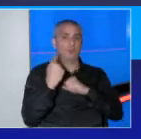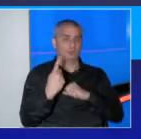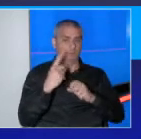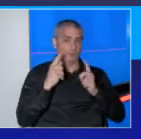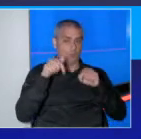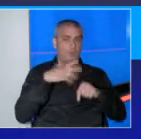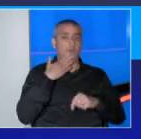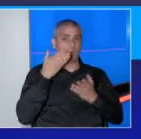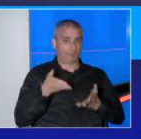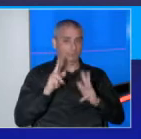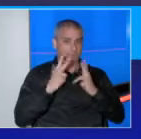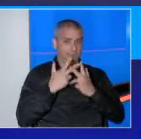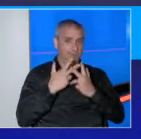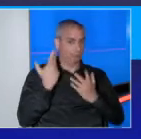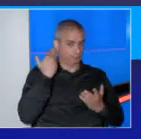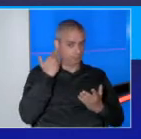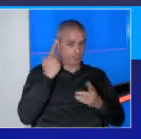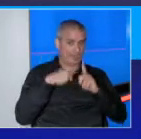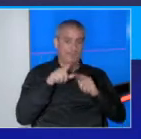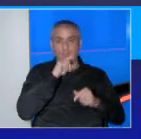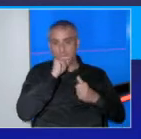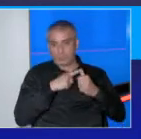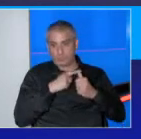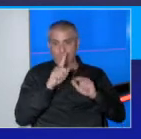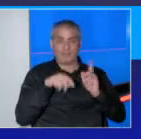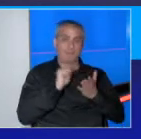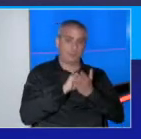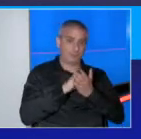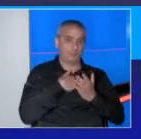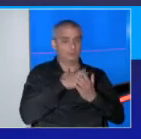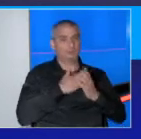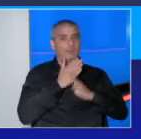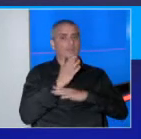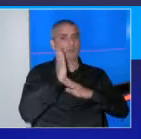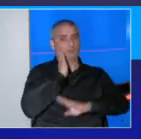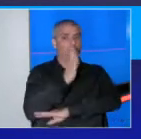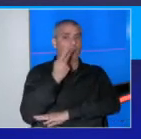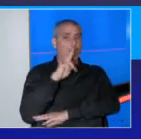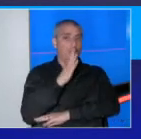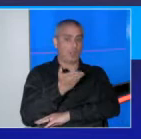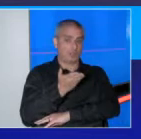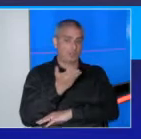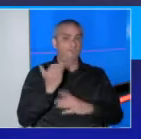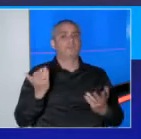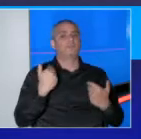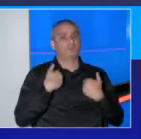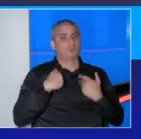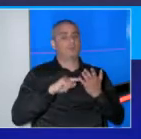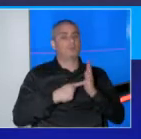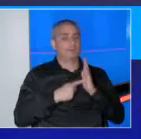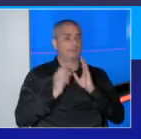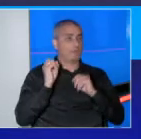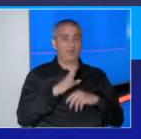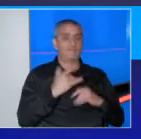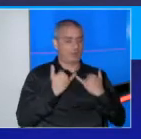שקורית פה בירושלים, והציבור שומע עליה לפעמים בטוויטר, לפעמים בעיתונות, אנחנו רוצים לפנות אליו בצורה ישירה יותר, ואנחנו גם מתכוונים